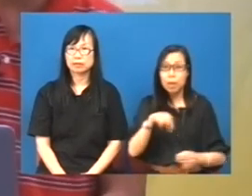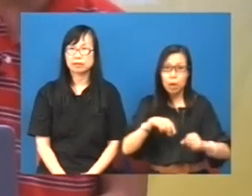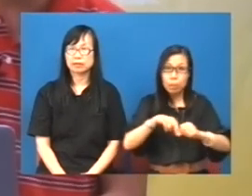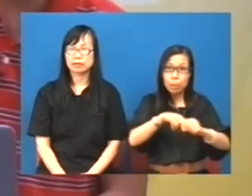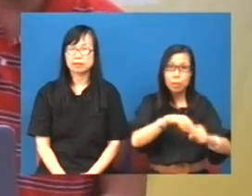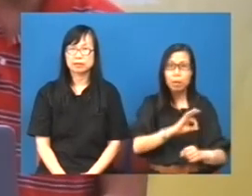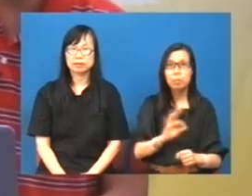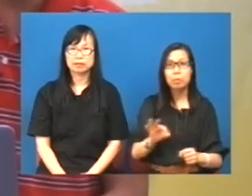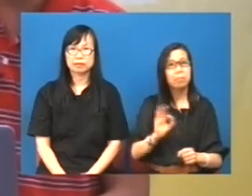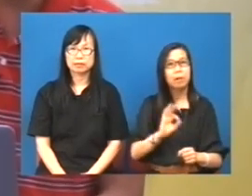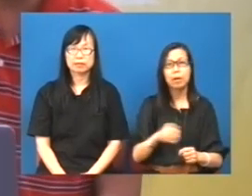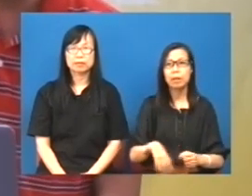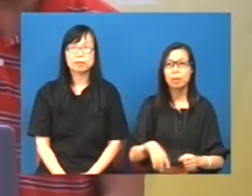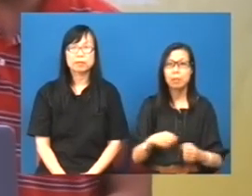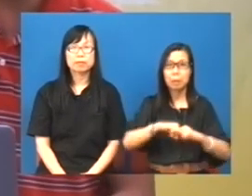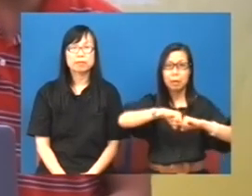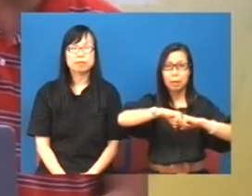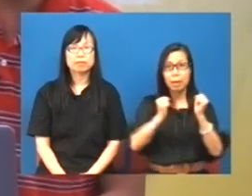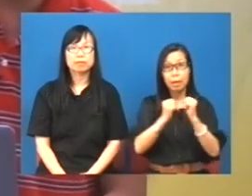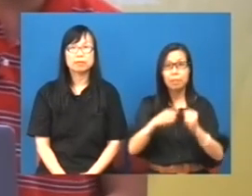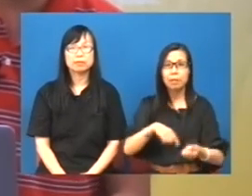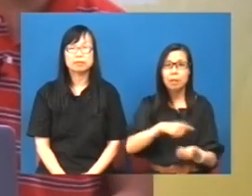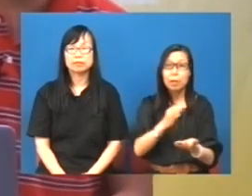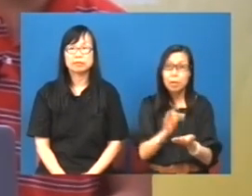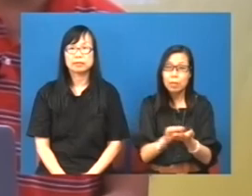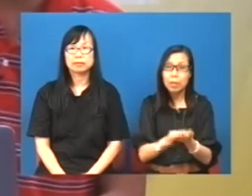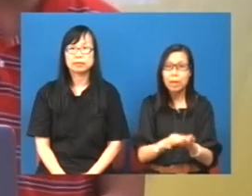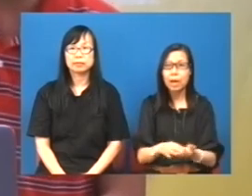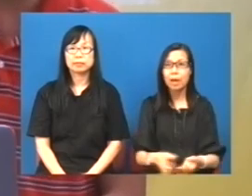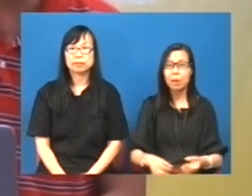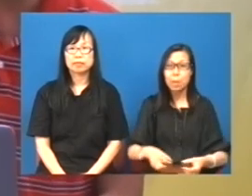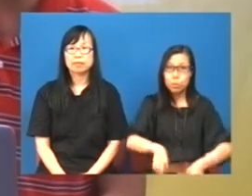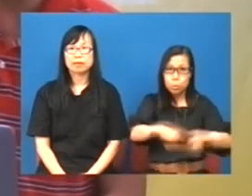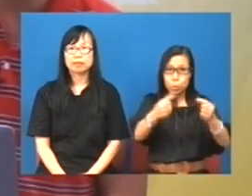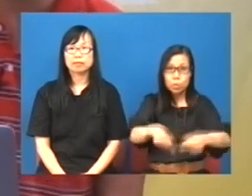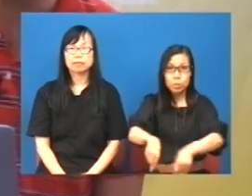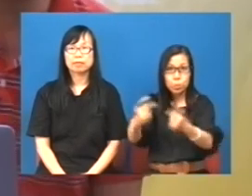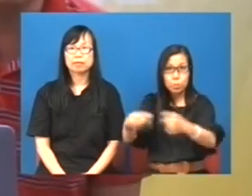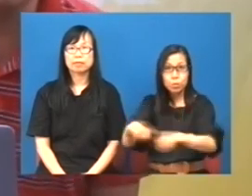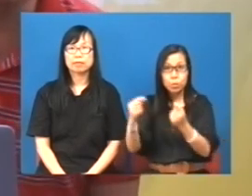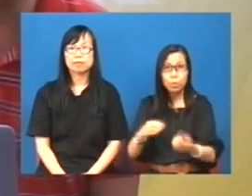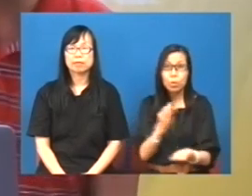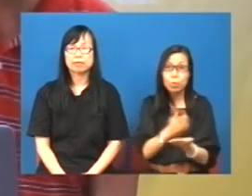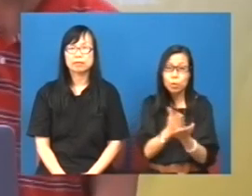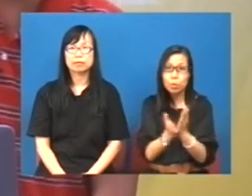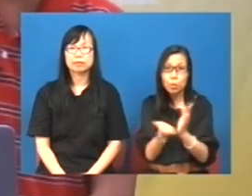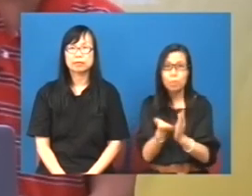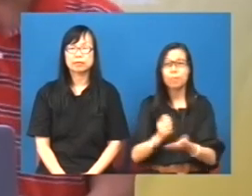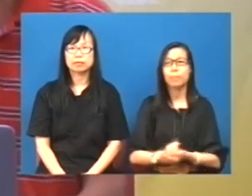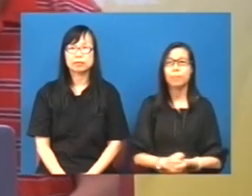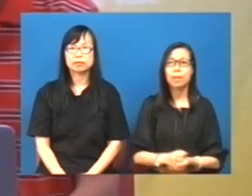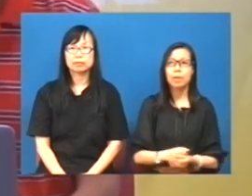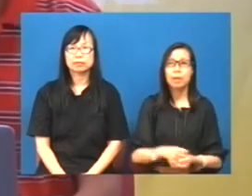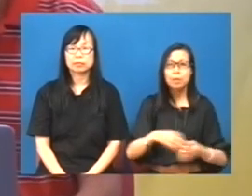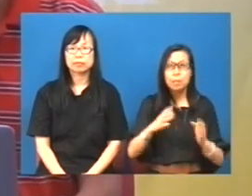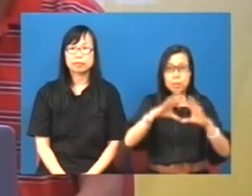上是一塊爛地再爬鬆些種草、種米、種菜都沒問題我想整件事